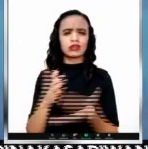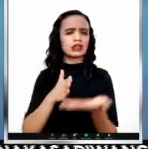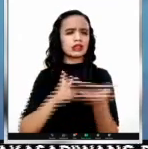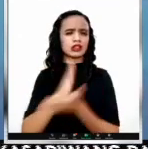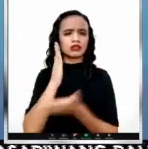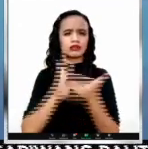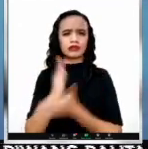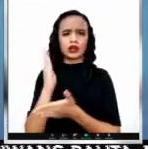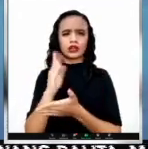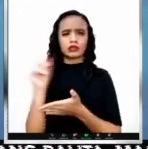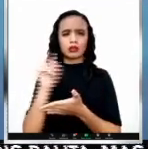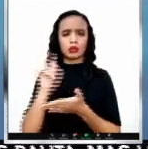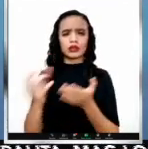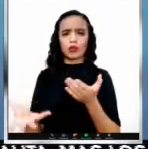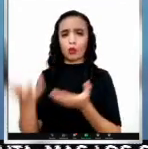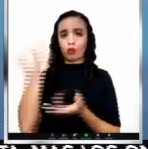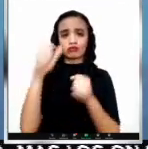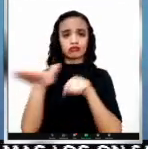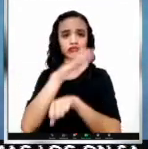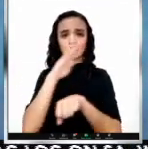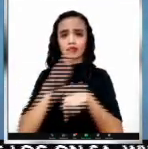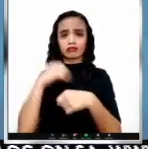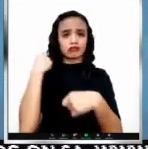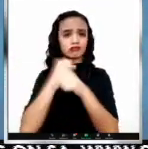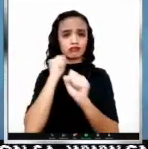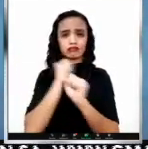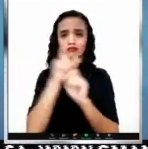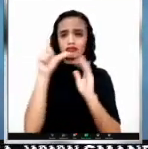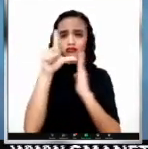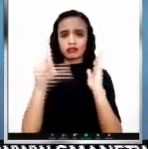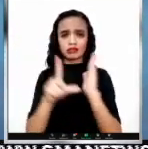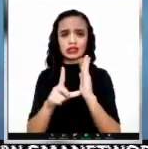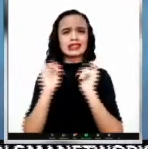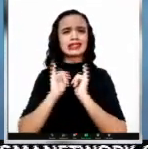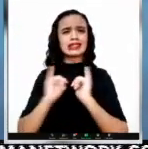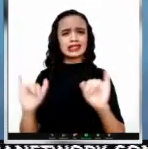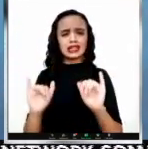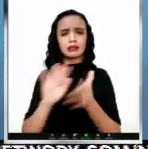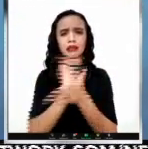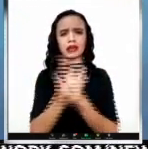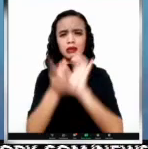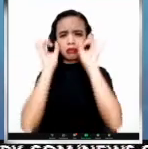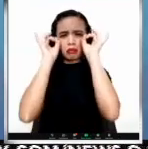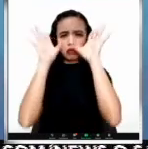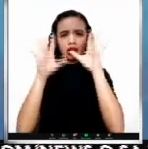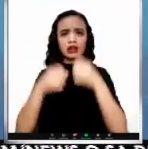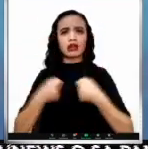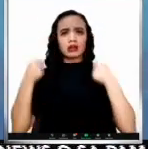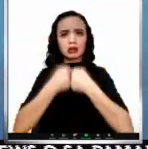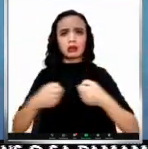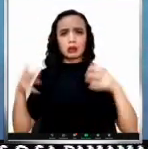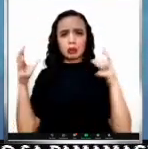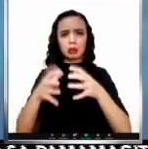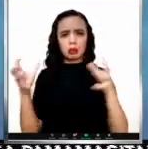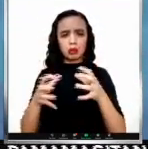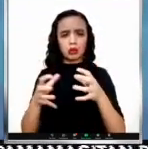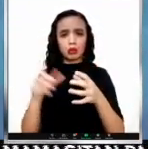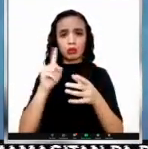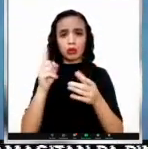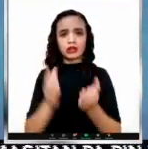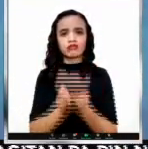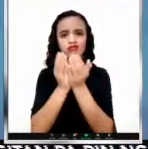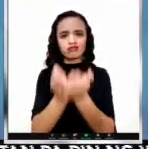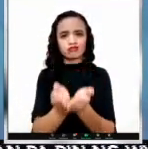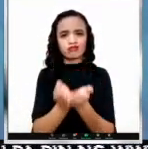isang bansa ang paggawa ng batas, tila banta raw ng pakikidigma ang Coast Guard Law sa mga bansang kokontra